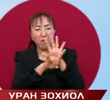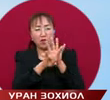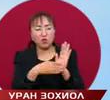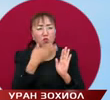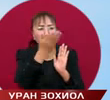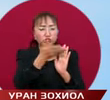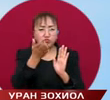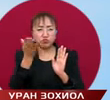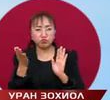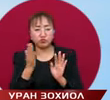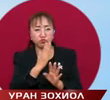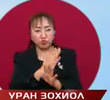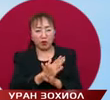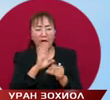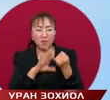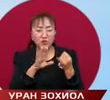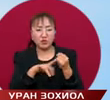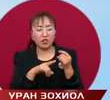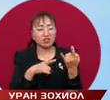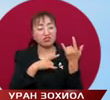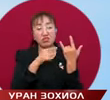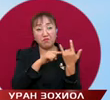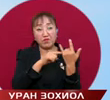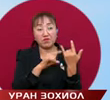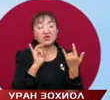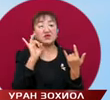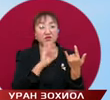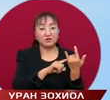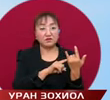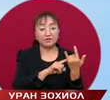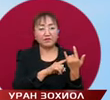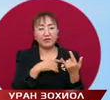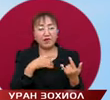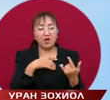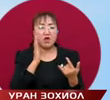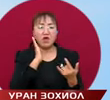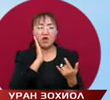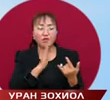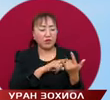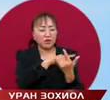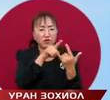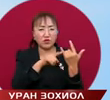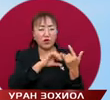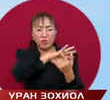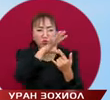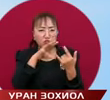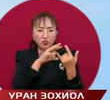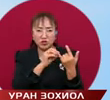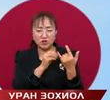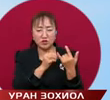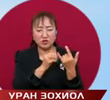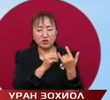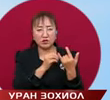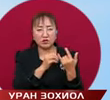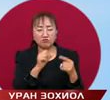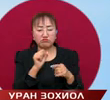хамгийн сүүлд тэмээн дээр ирлээ. Ээж, манах тэмээгээ бүгдийг нь унлаг эдлгээнд сургасныг